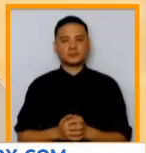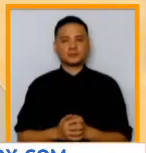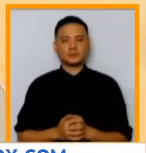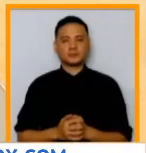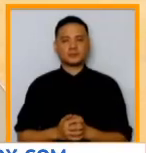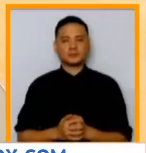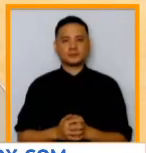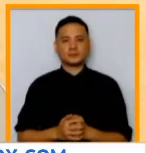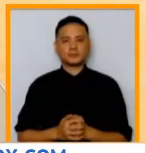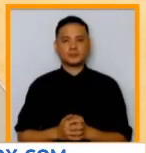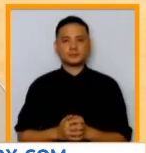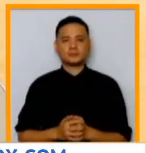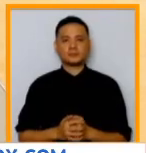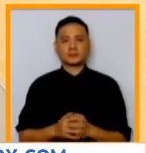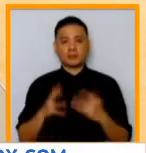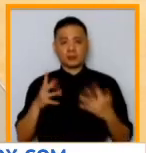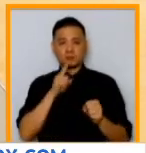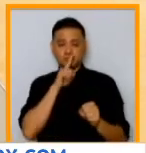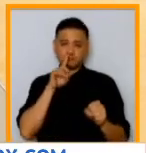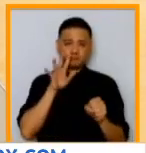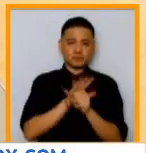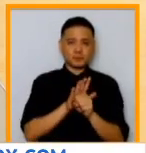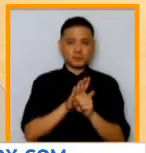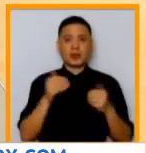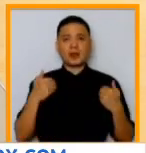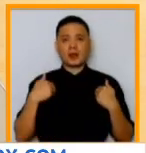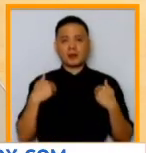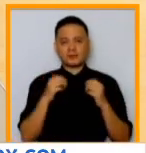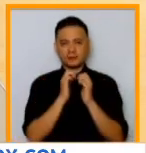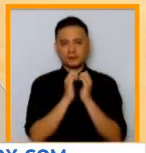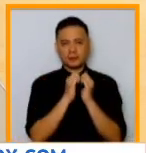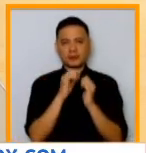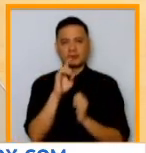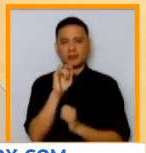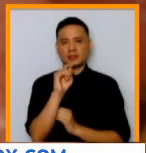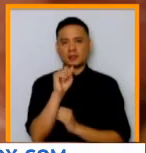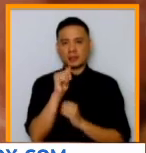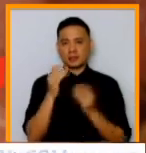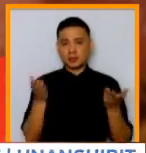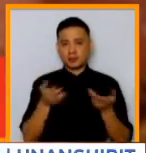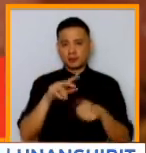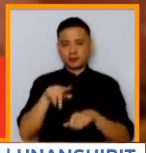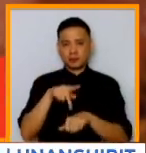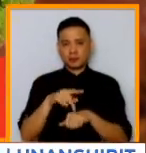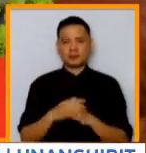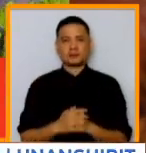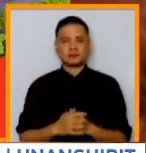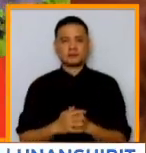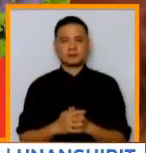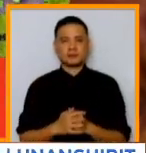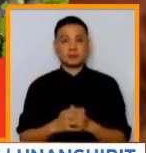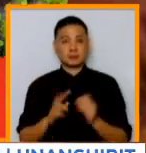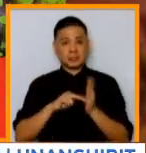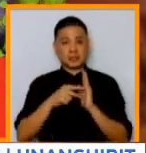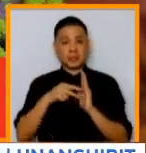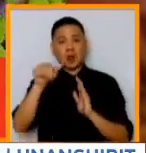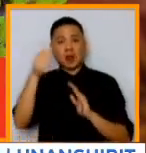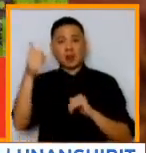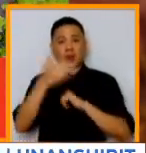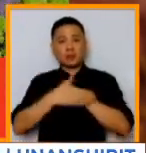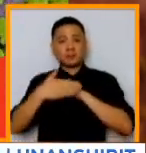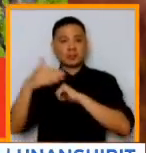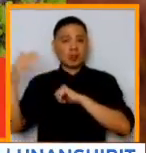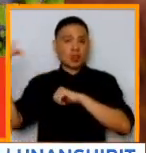Kumpirmado ng may local case ng Delta variant ng COVID-19 sa bansa. Ibig sabihin, hindi ito galing sa ibang bansa at dito